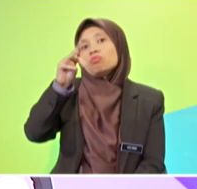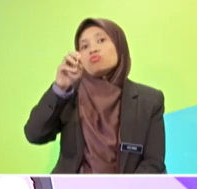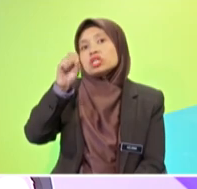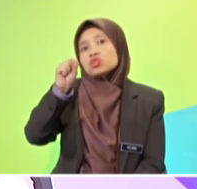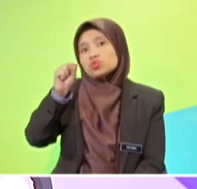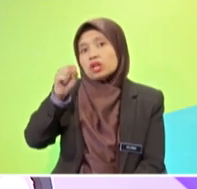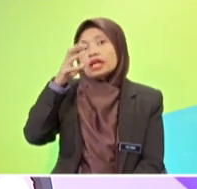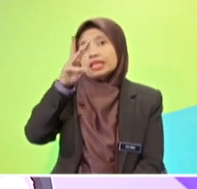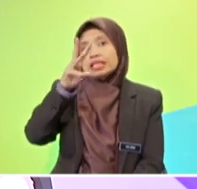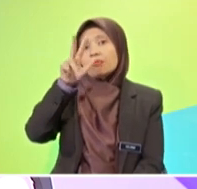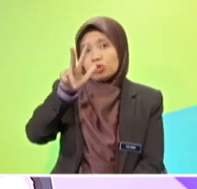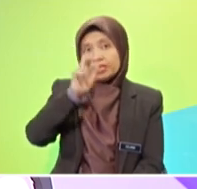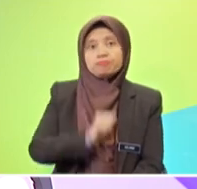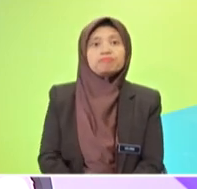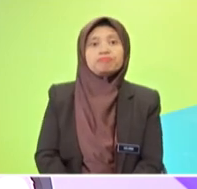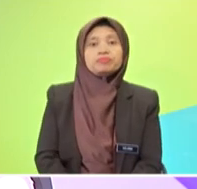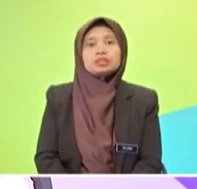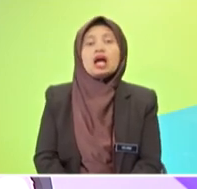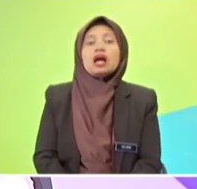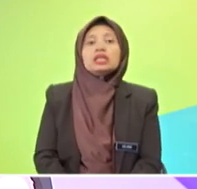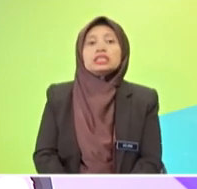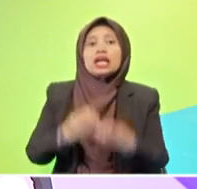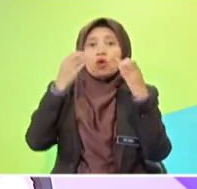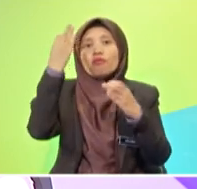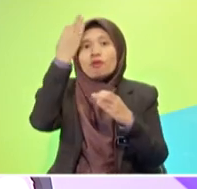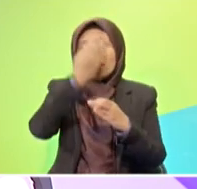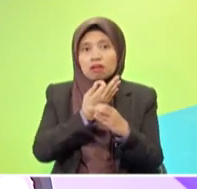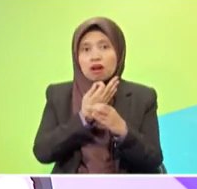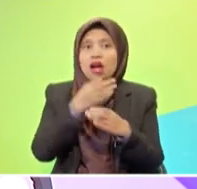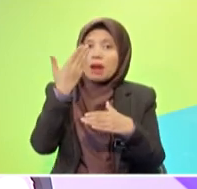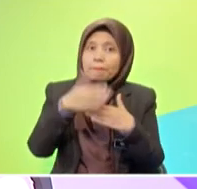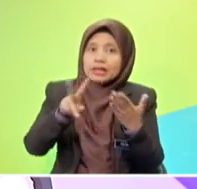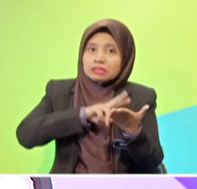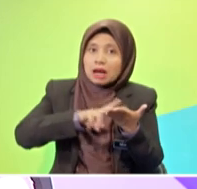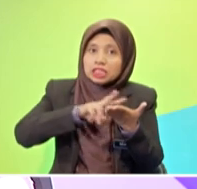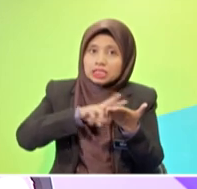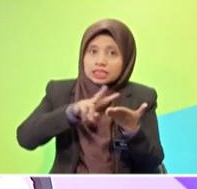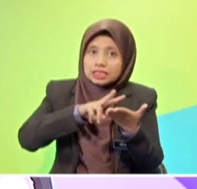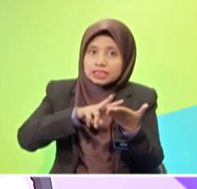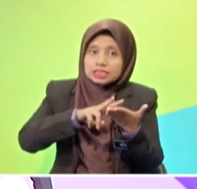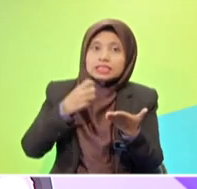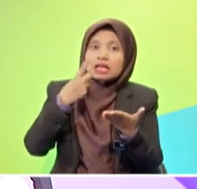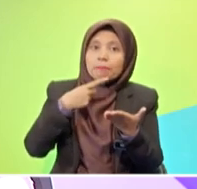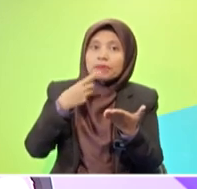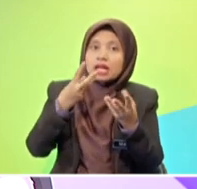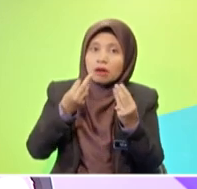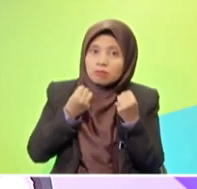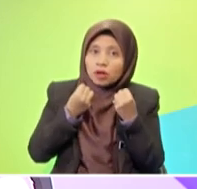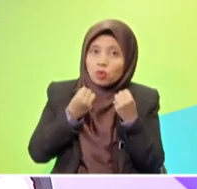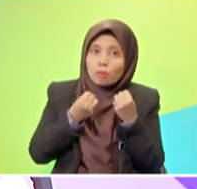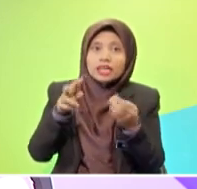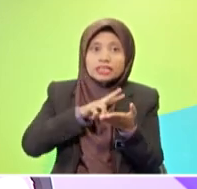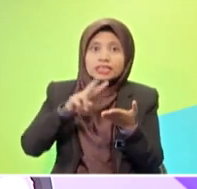63 dan saya minta nanti selepas murid murid yang nak mencoba untuk baca secara